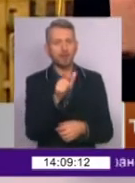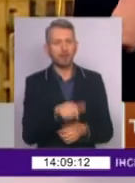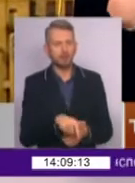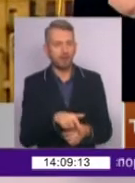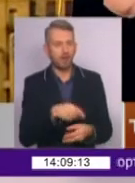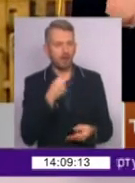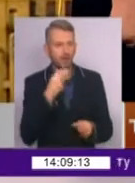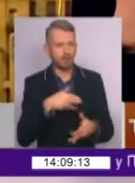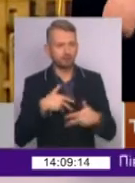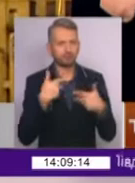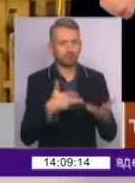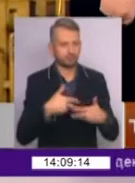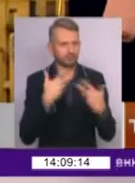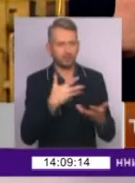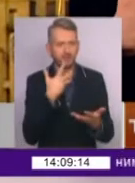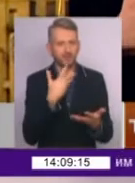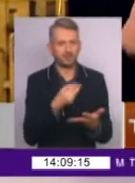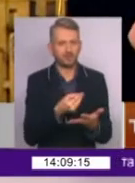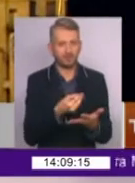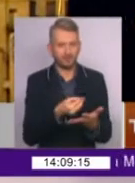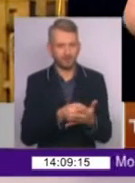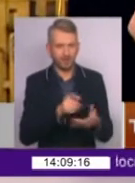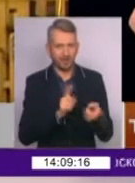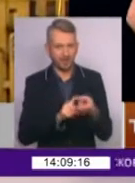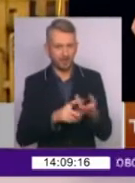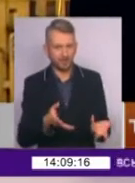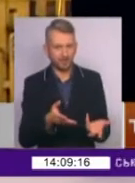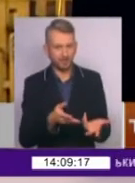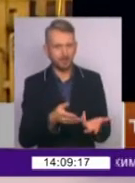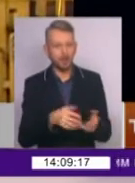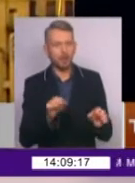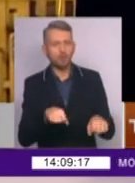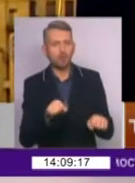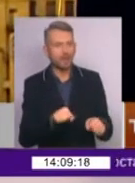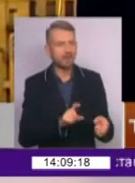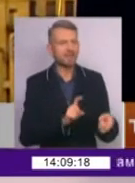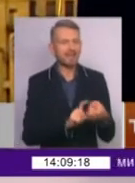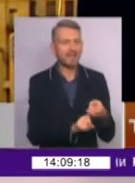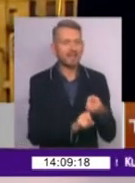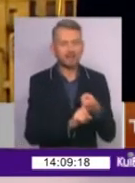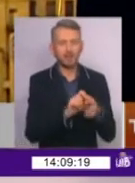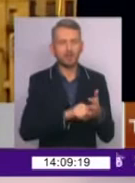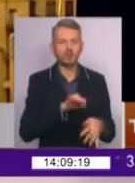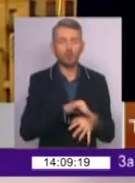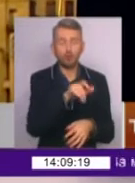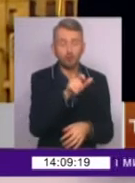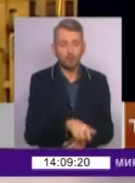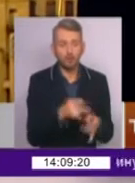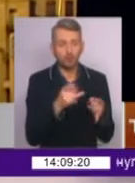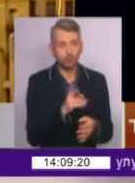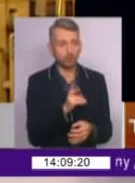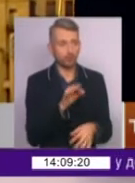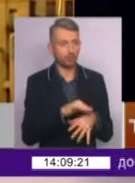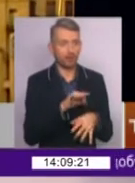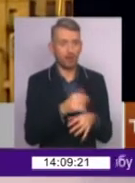зовнішнє середовище своє виділення, яке містить збудників. Тобто, ймовірність заразитися від хворої людини, просто яка хворіє на